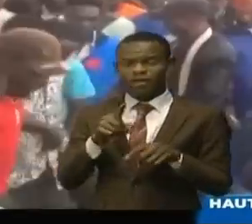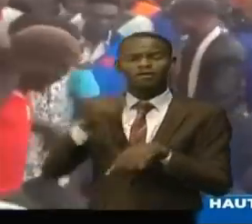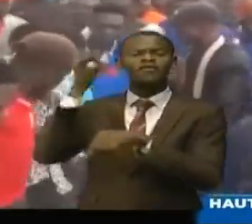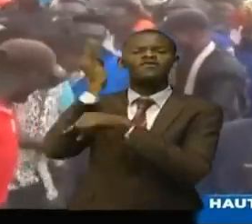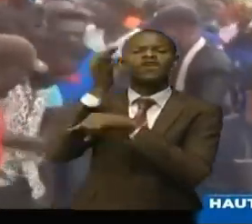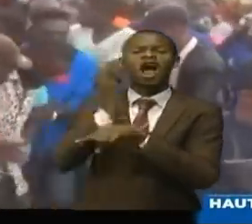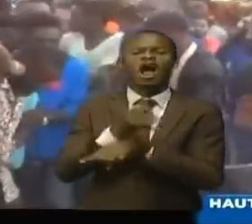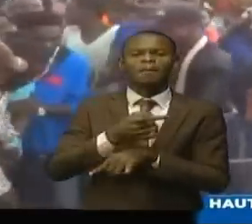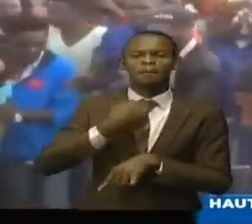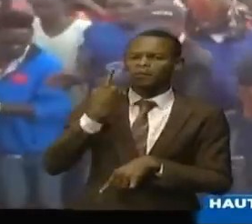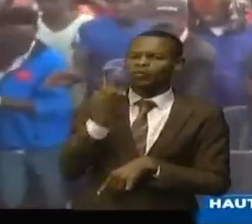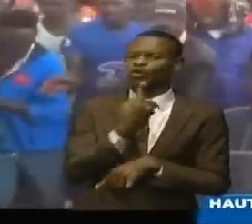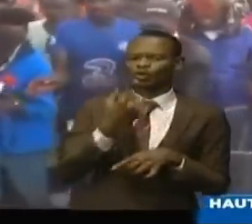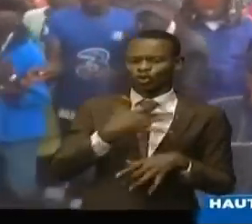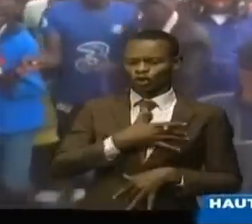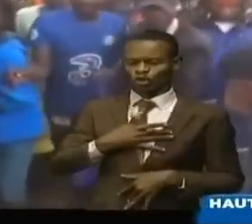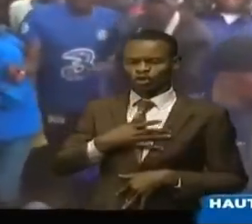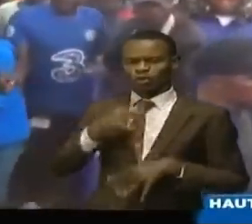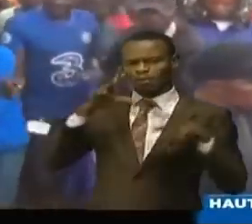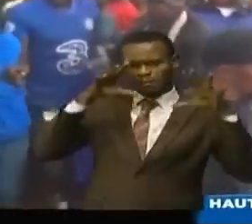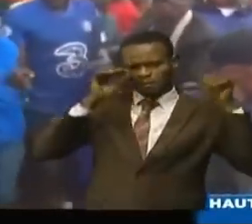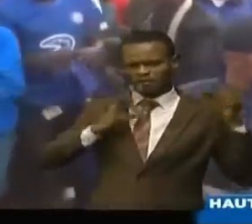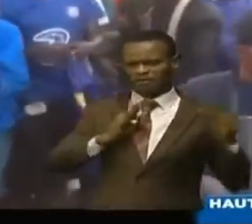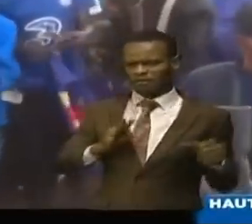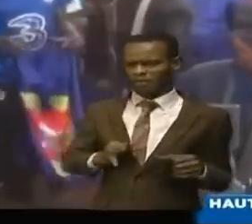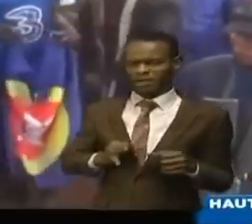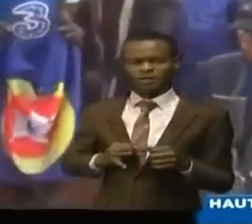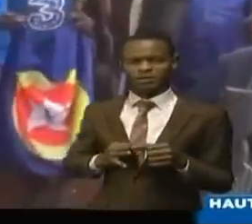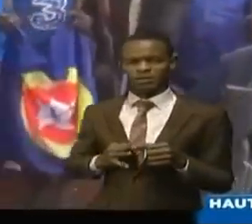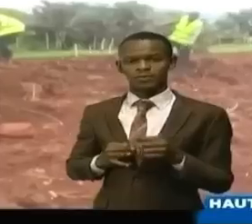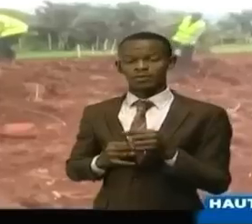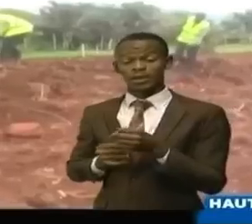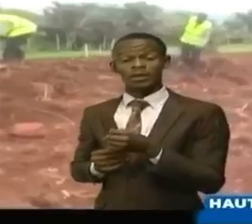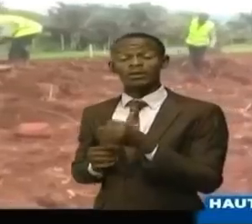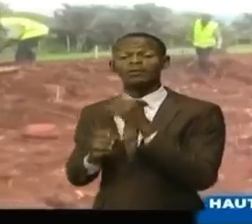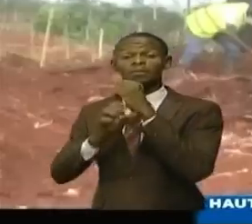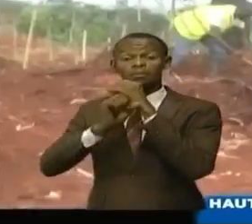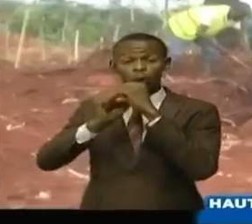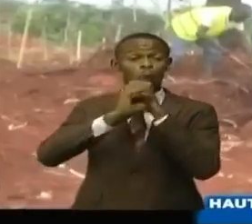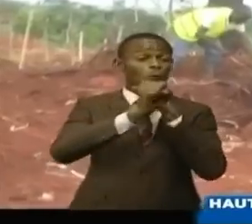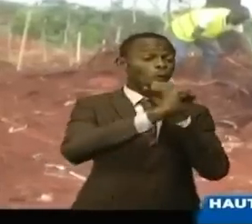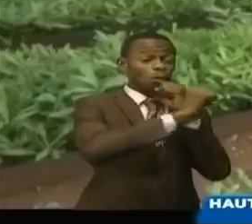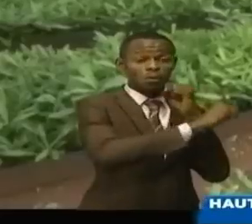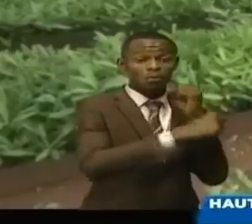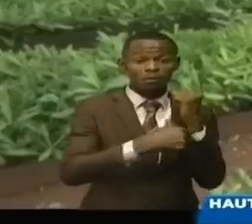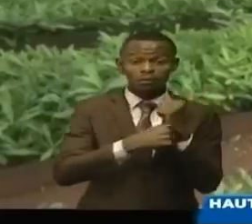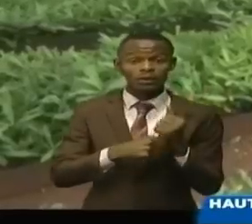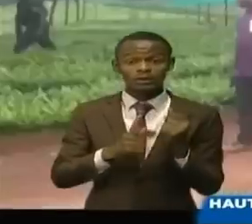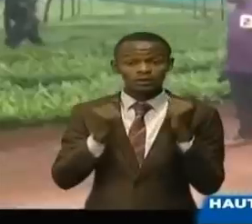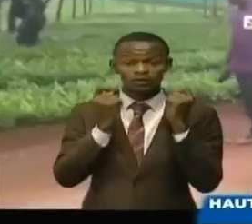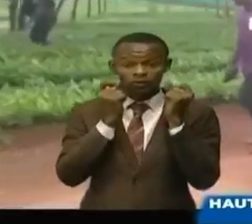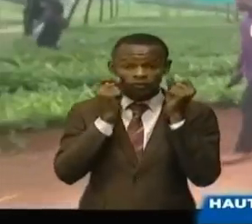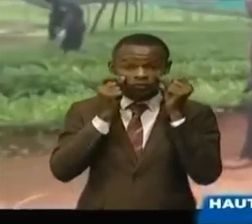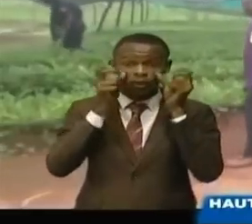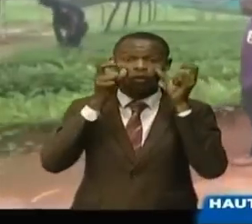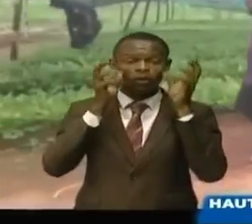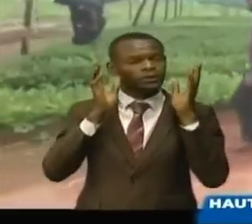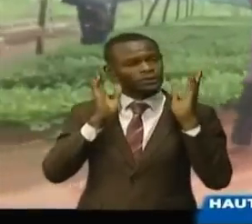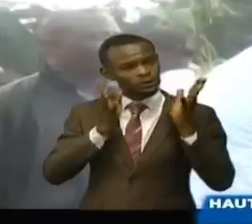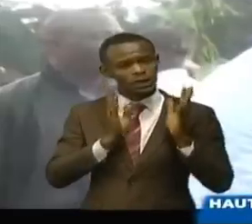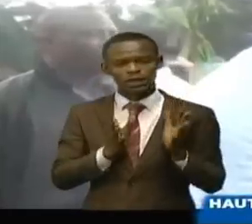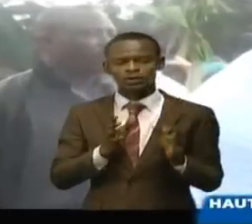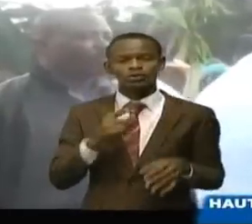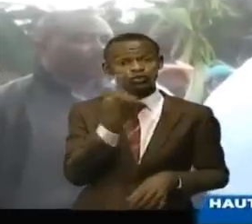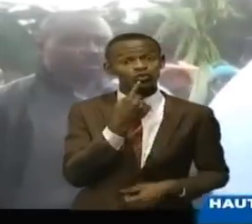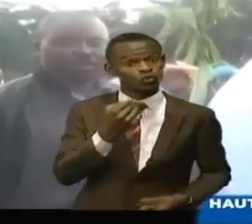mobilisation générale au fin de sa réélection au regard du soutien qu'il lui a apporté dans les différentes réalisations palpables accomplies depuis 4